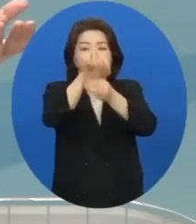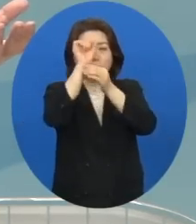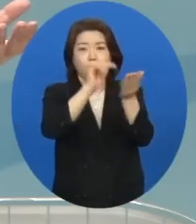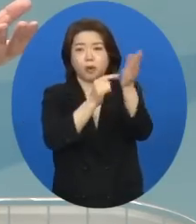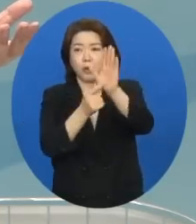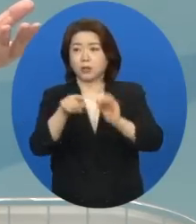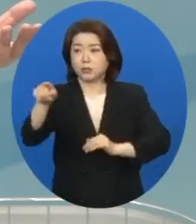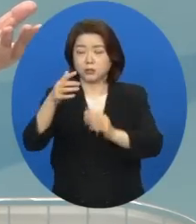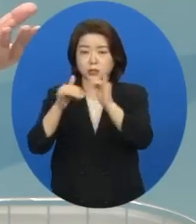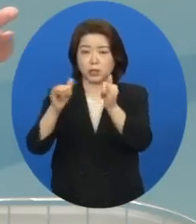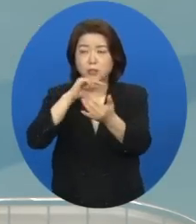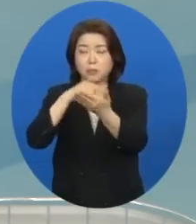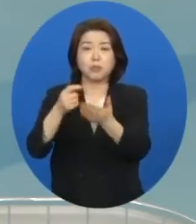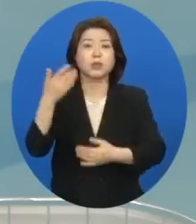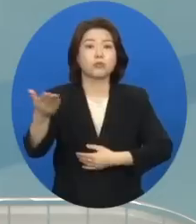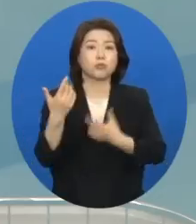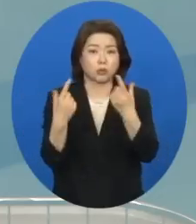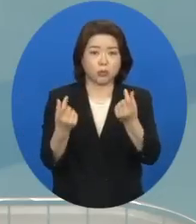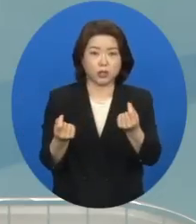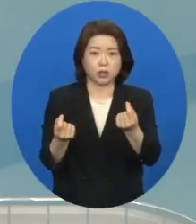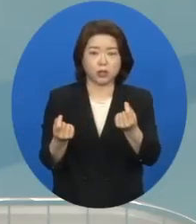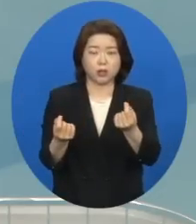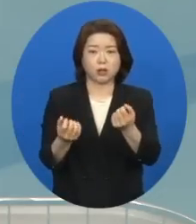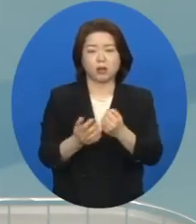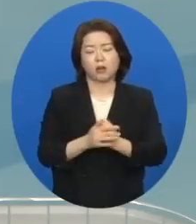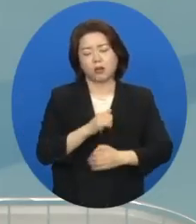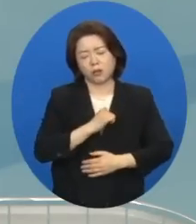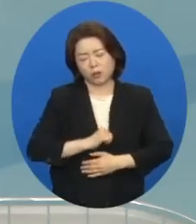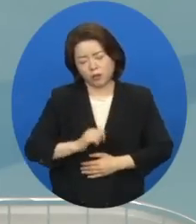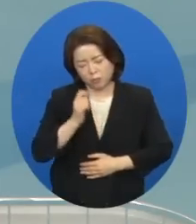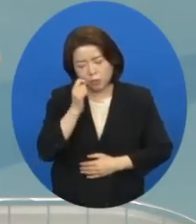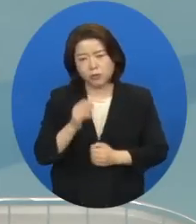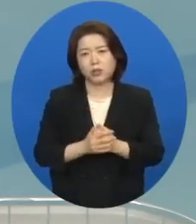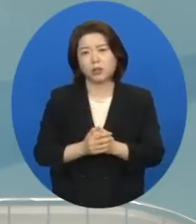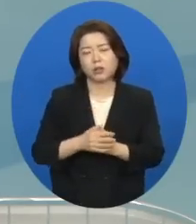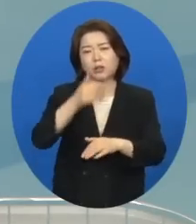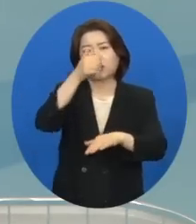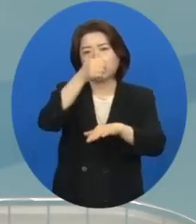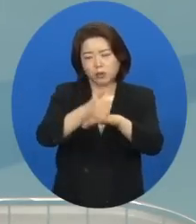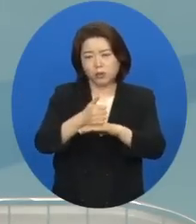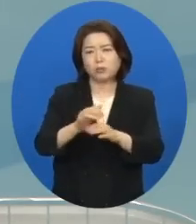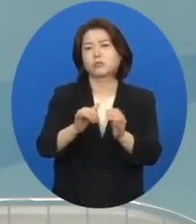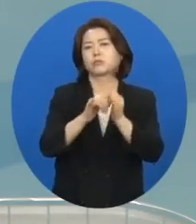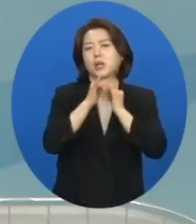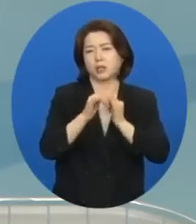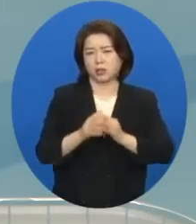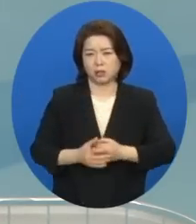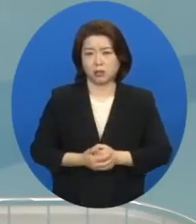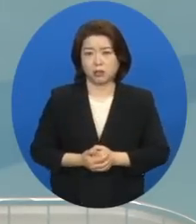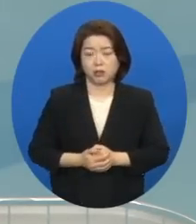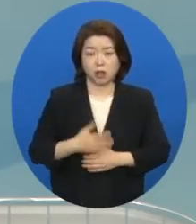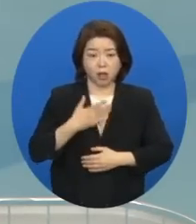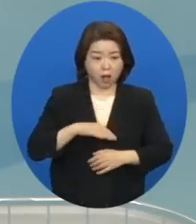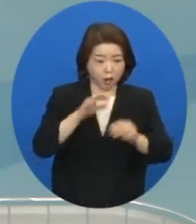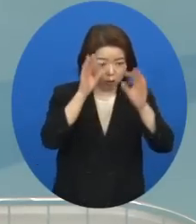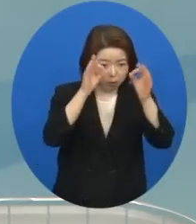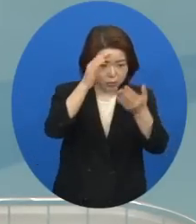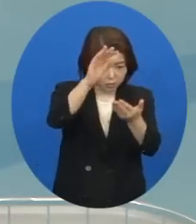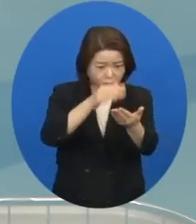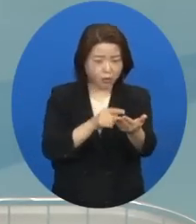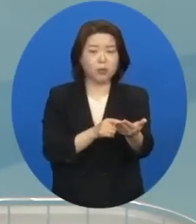민폐니까. 그거 어떻게 견뎌요? 결국 스스로 목숨을 끊었는데 알고 보니까 그랬다는